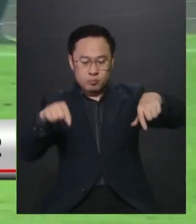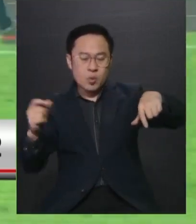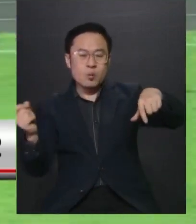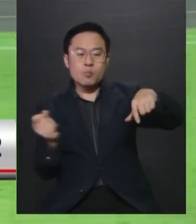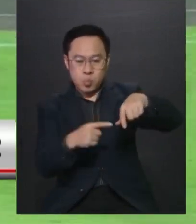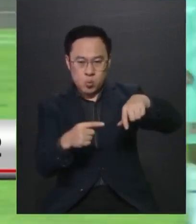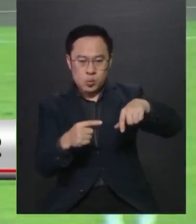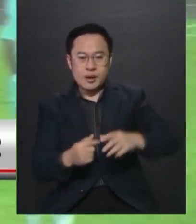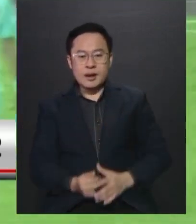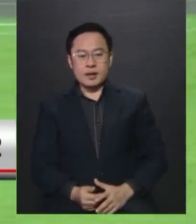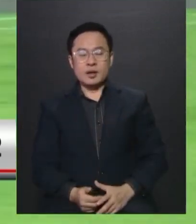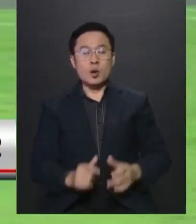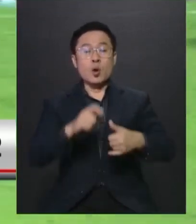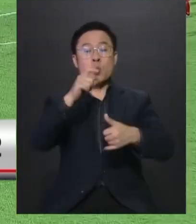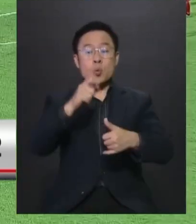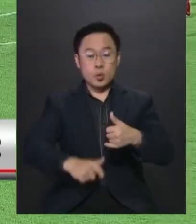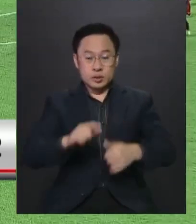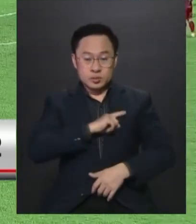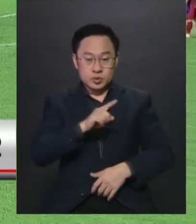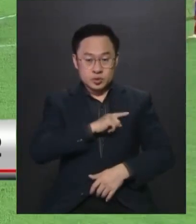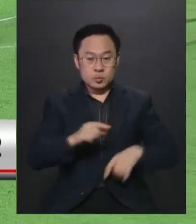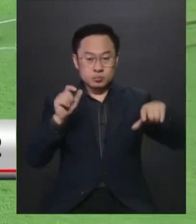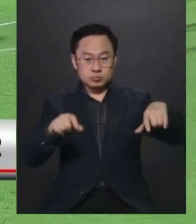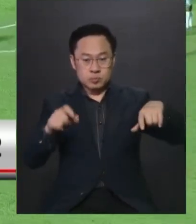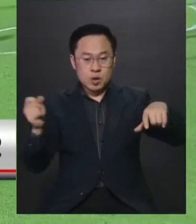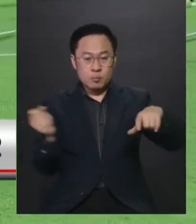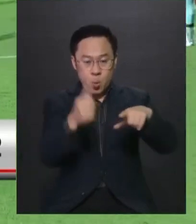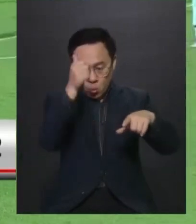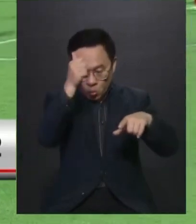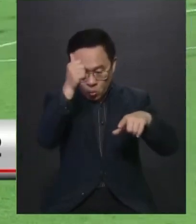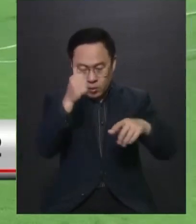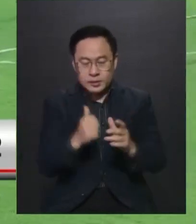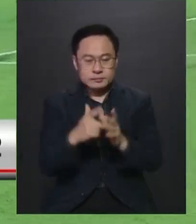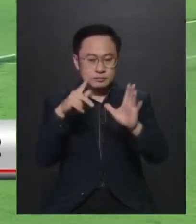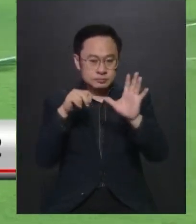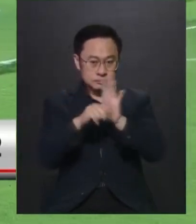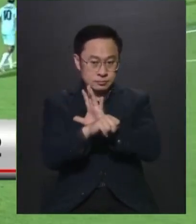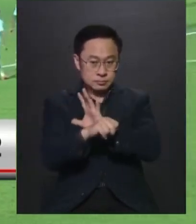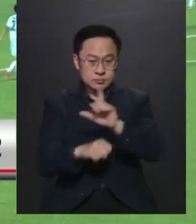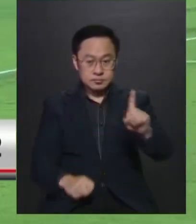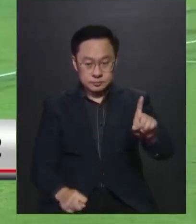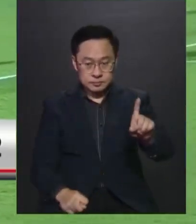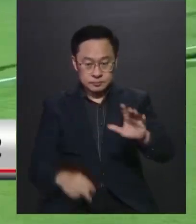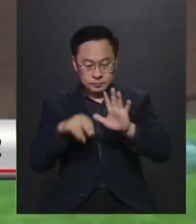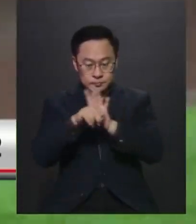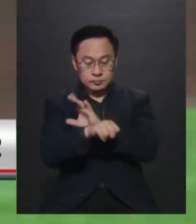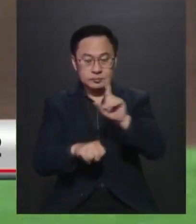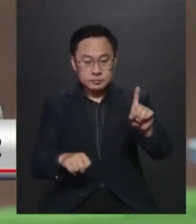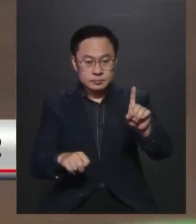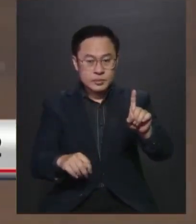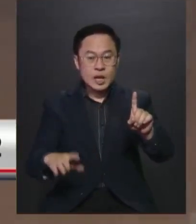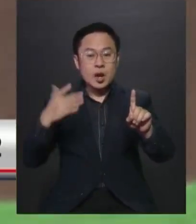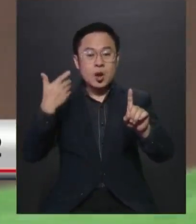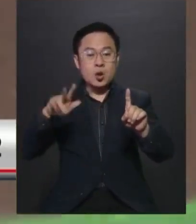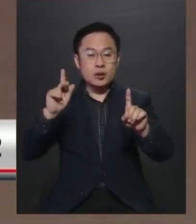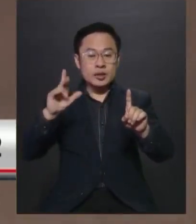ษนะครับและคนยิงก็เป็นกองหน้าตัวเก่งครับอย่างเอวาโดปาลิต้าวิ่งมาอัดลูกนี้เข้าไปครับ 1-0 ของตราดครับนาทีที่30ขึ้น